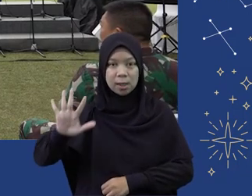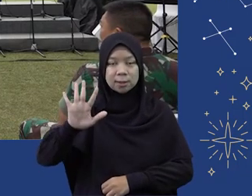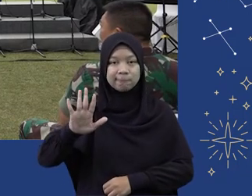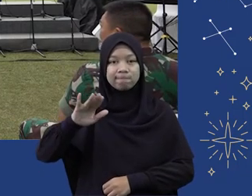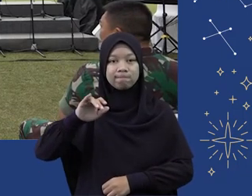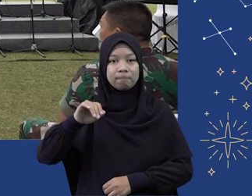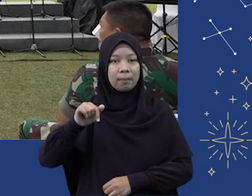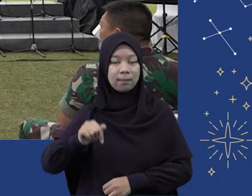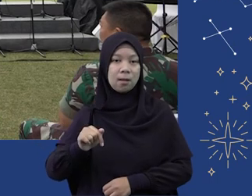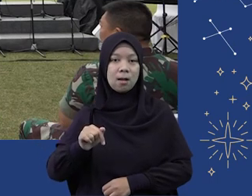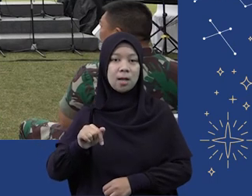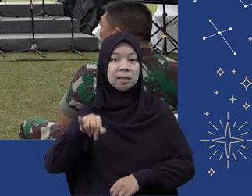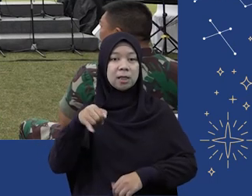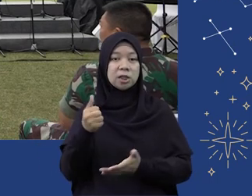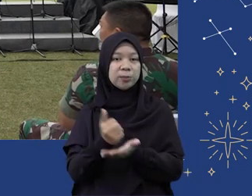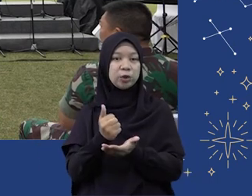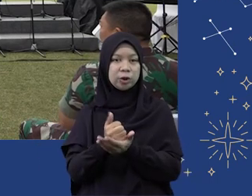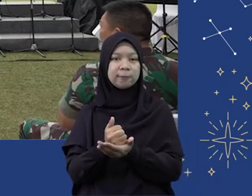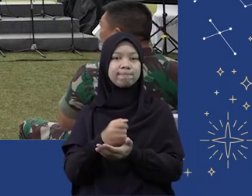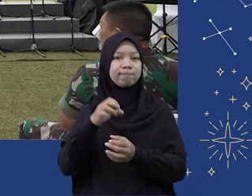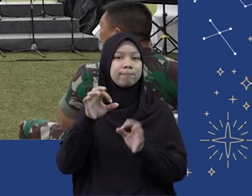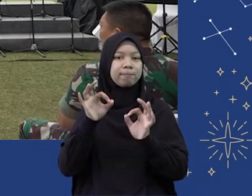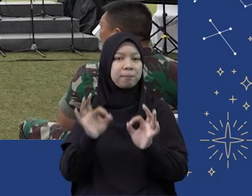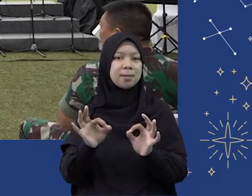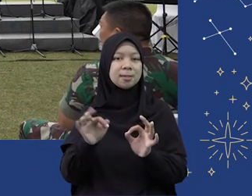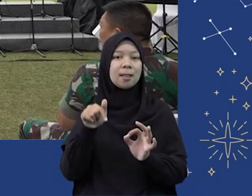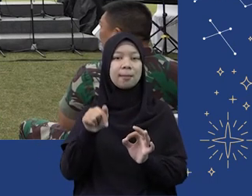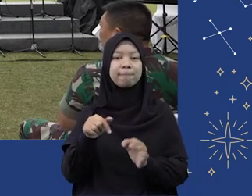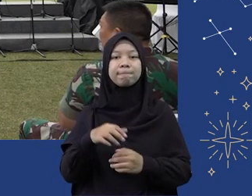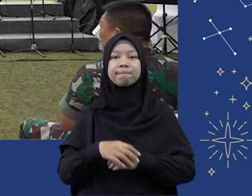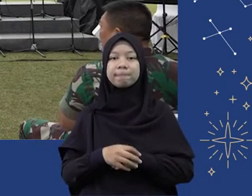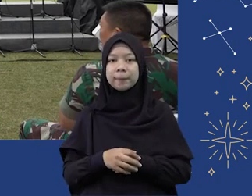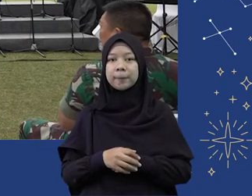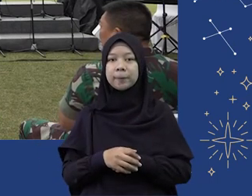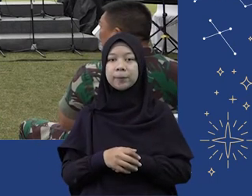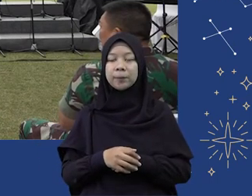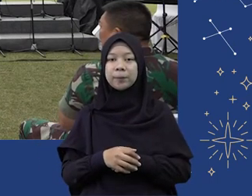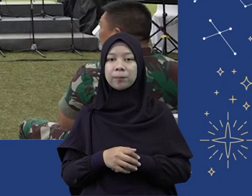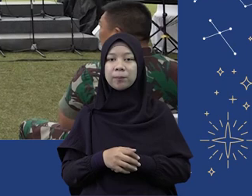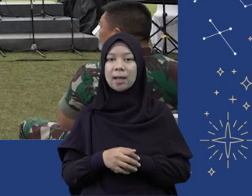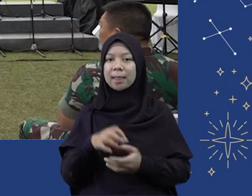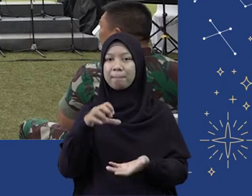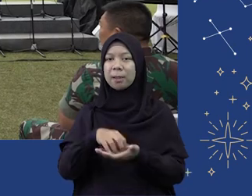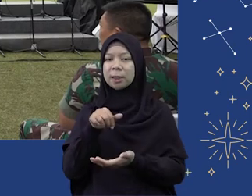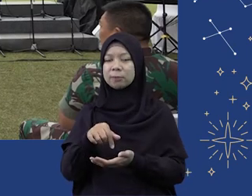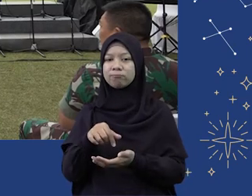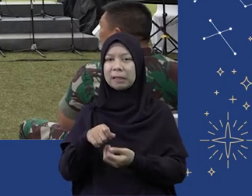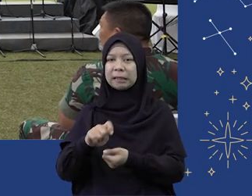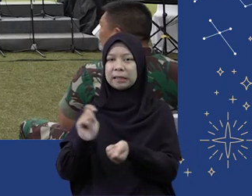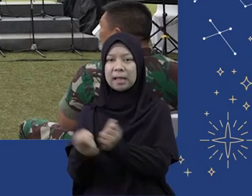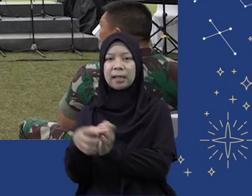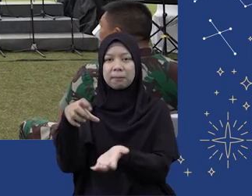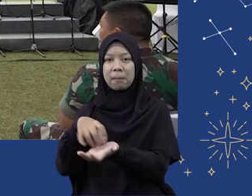ini memang menurut saya Saya tidak ada duanya di dunia